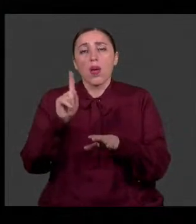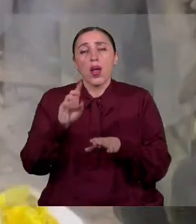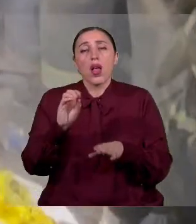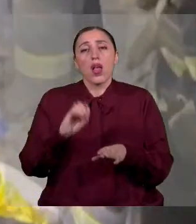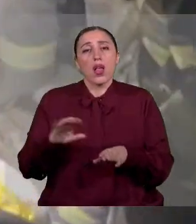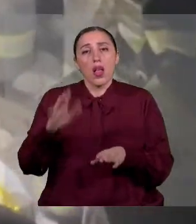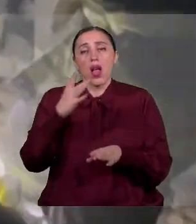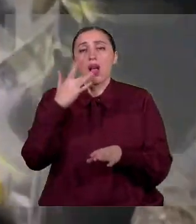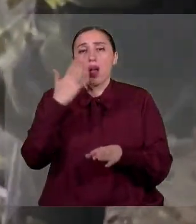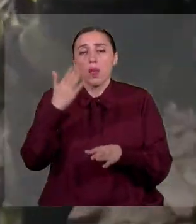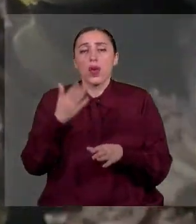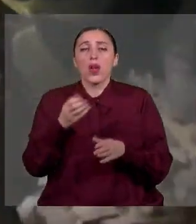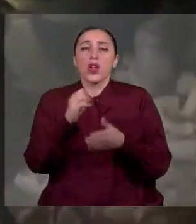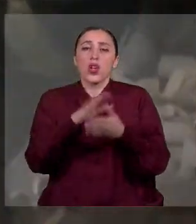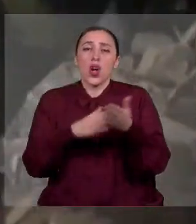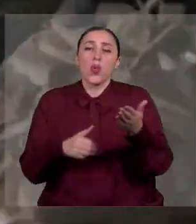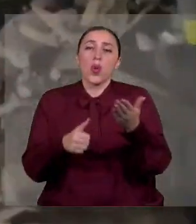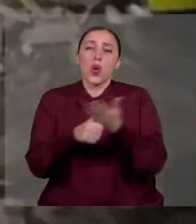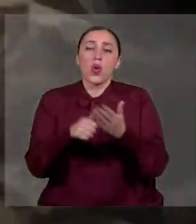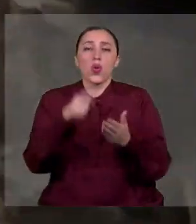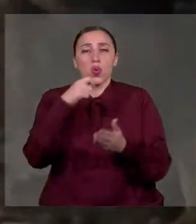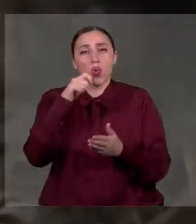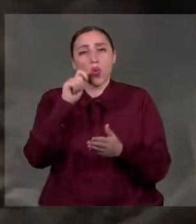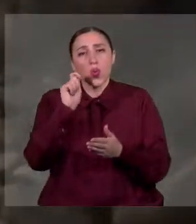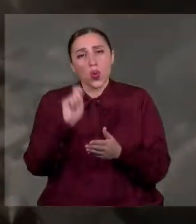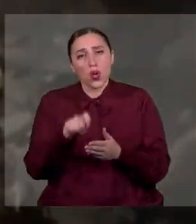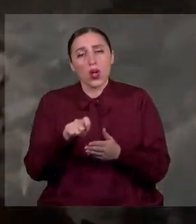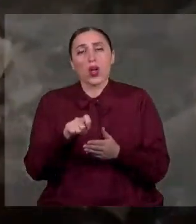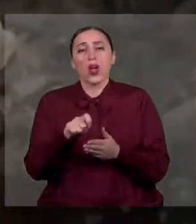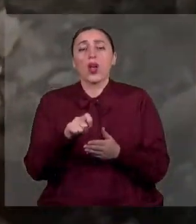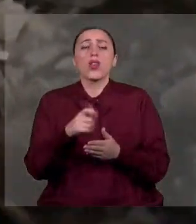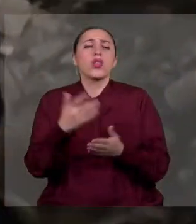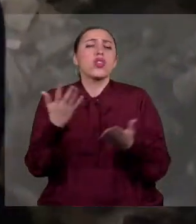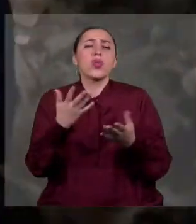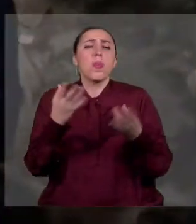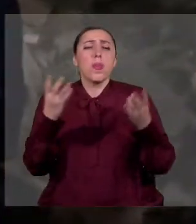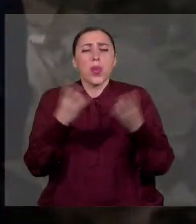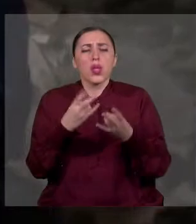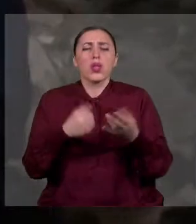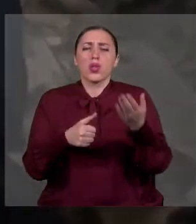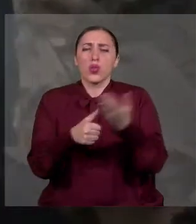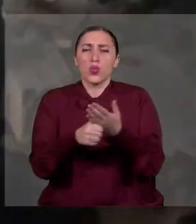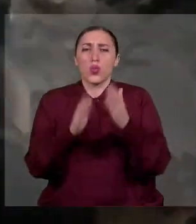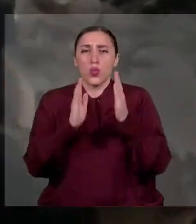աջակցել Ուկրաինային, հայտարարելով, թե կաջակցի այնքան ժամանակ, որքան անհրաժեշտ կլինի։